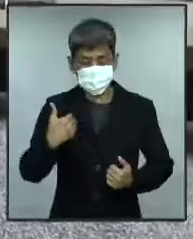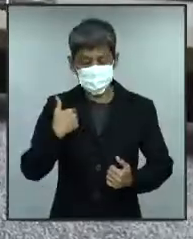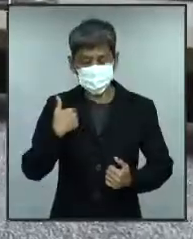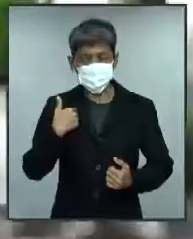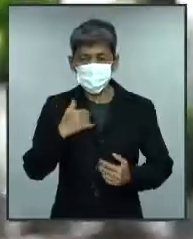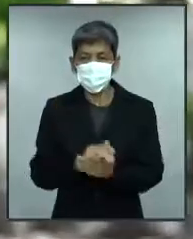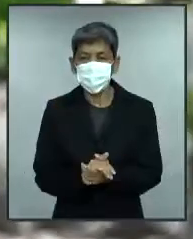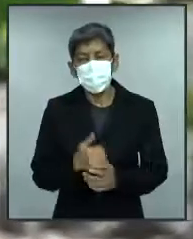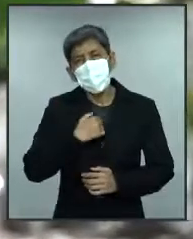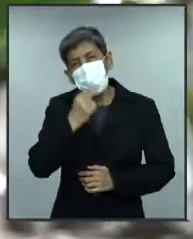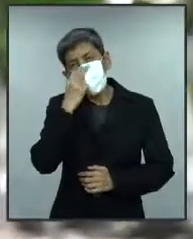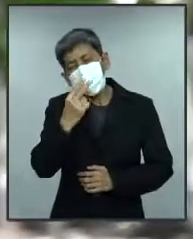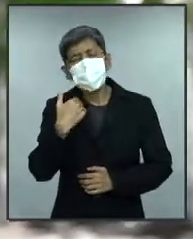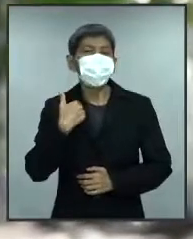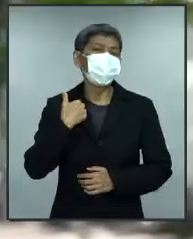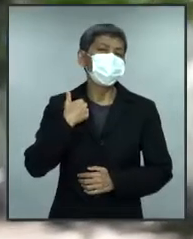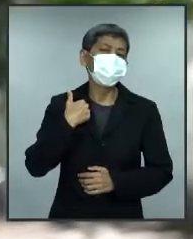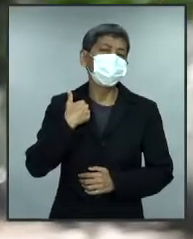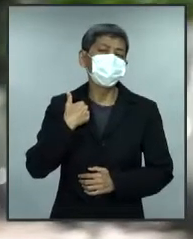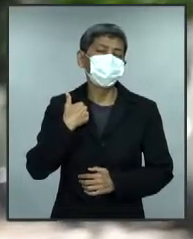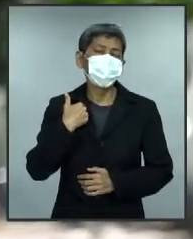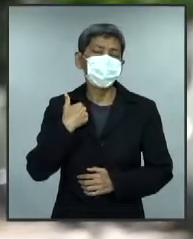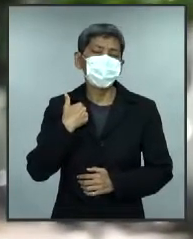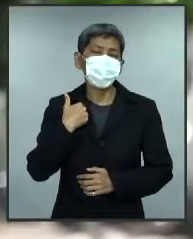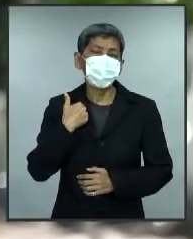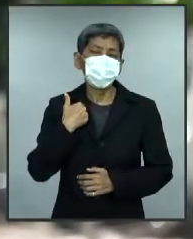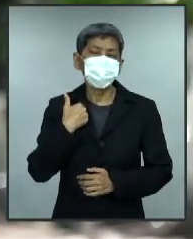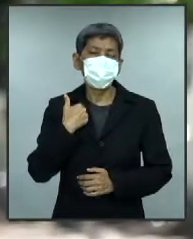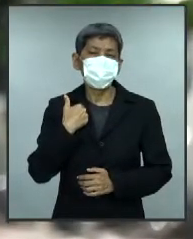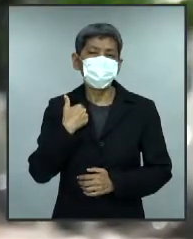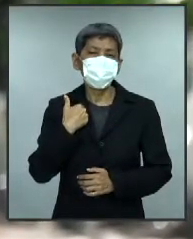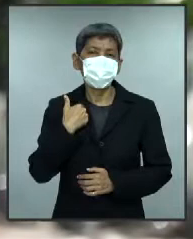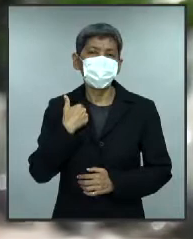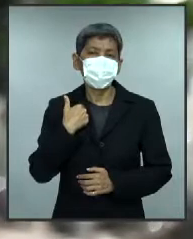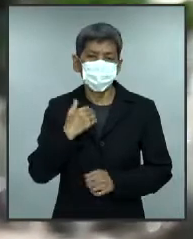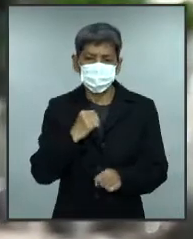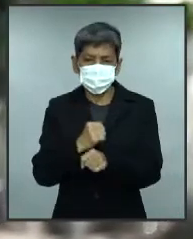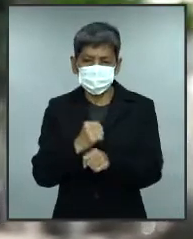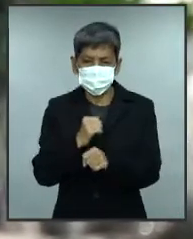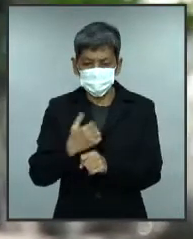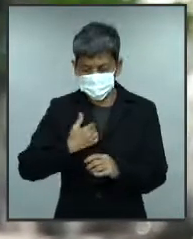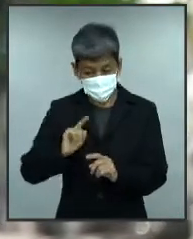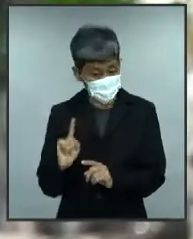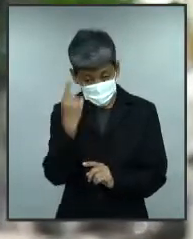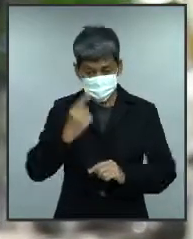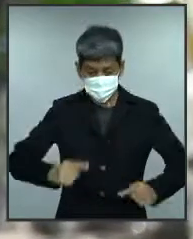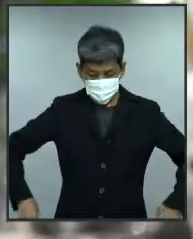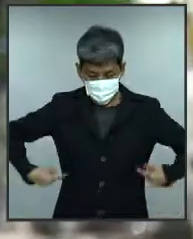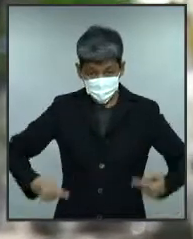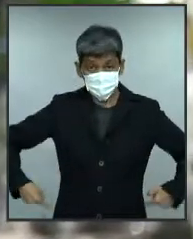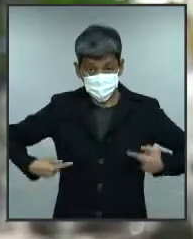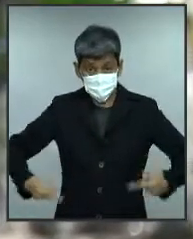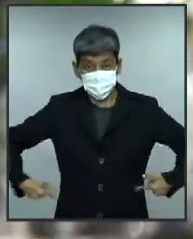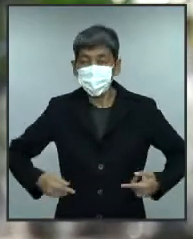องเนี่ยที่มองก็อย่างเช่นในเรื่องของการซอฟต์สตาร์ทซอฟต์สต็อป ครับ